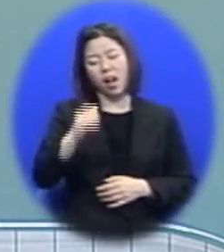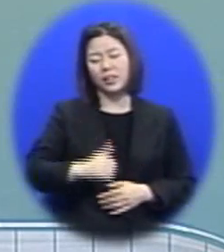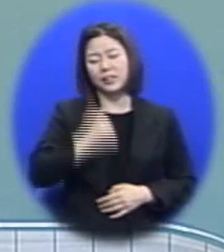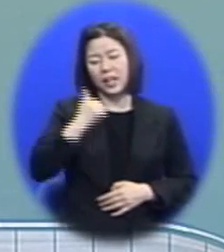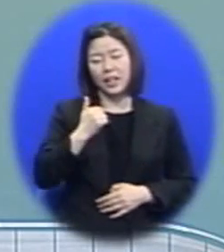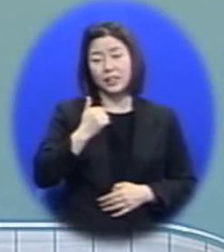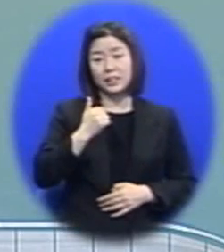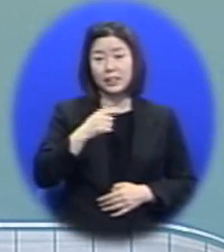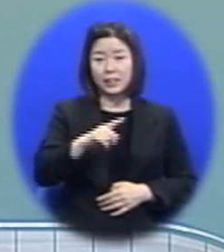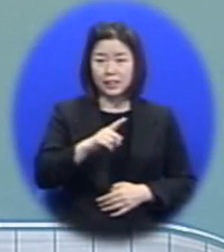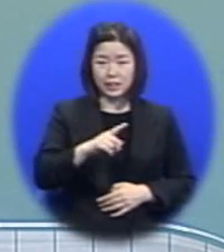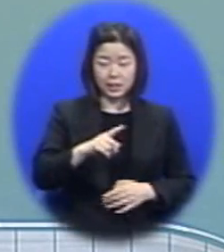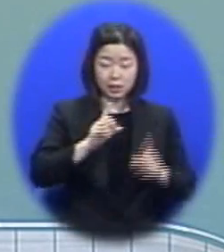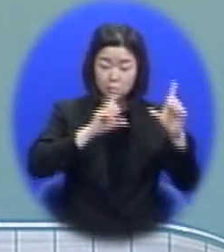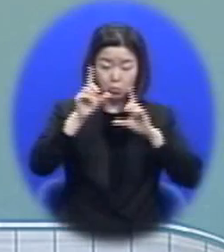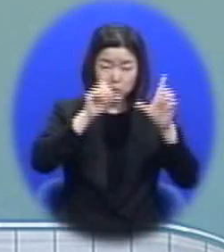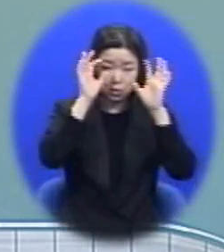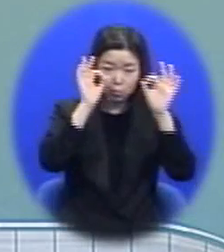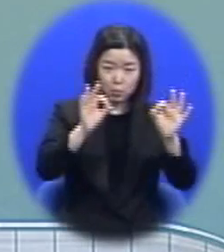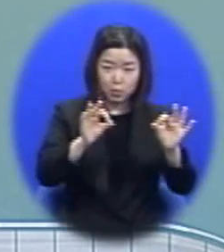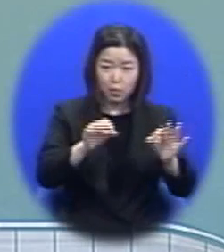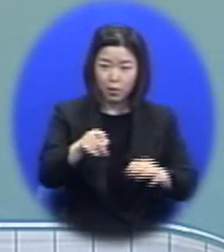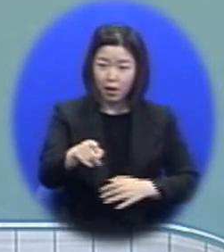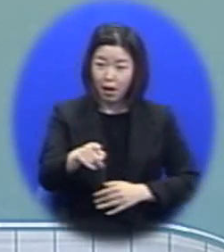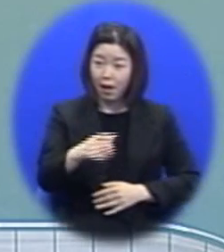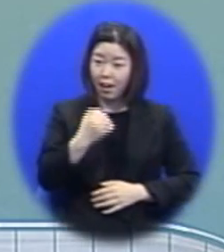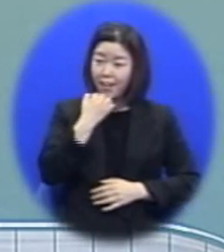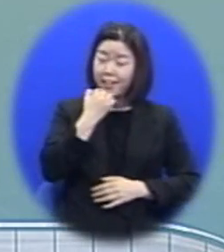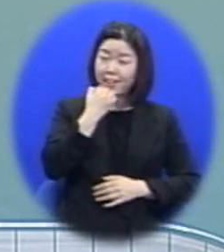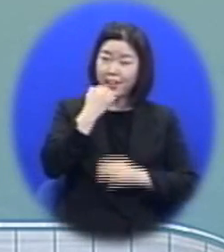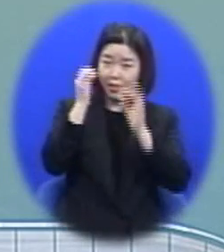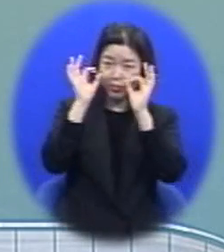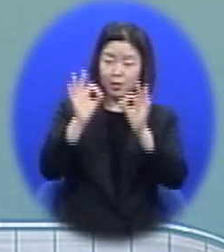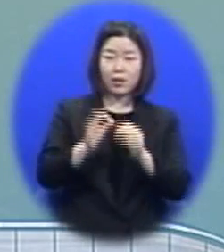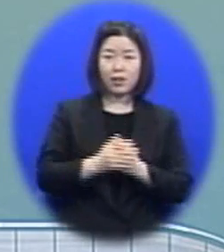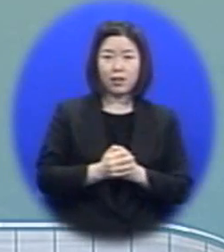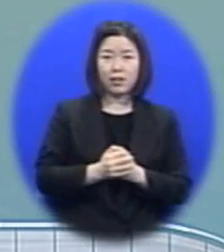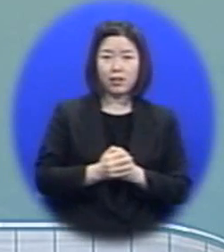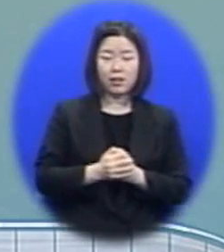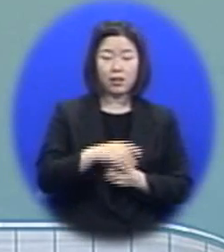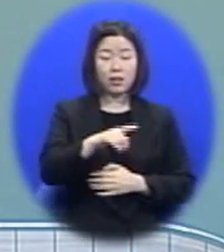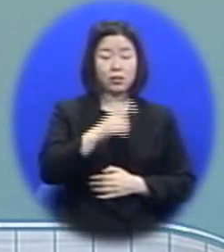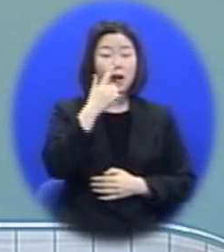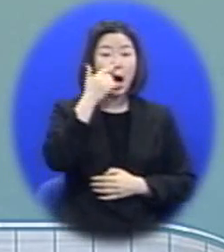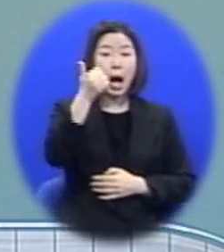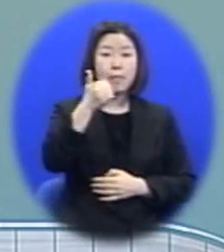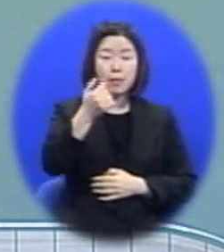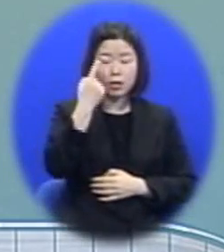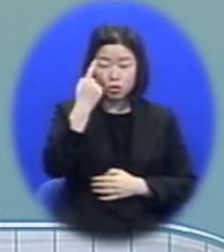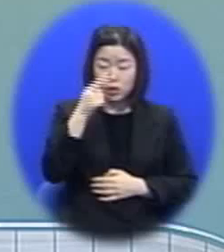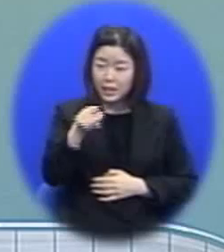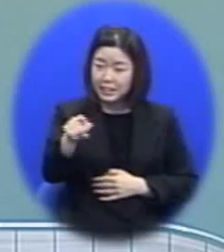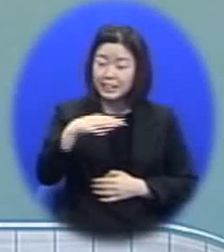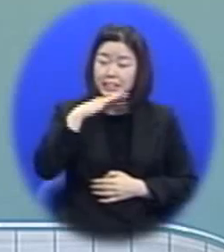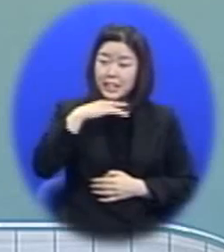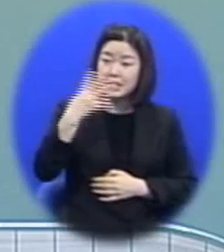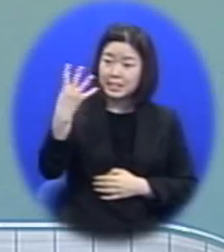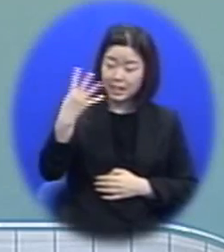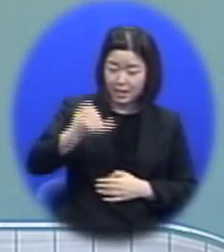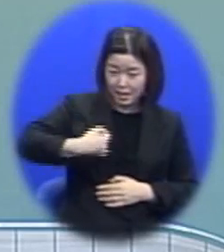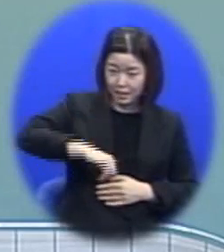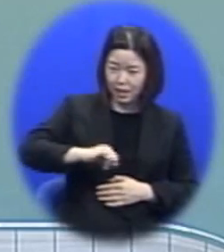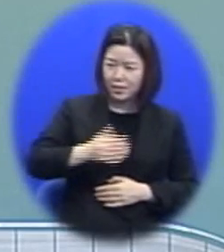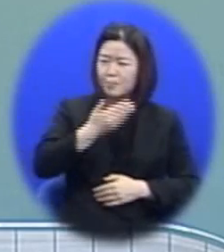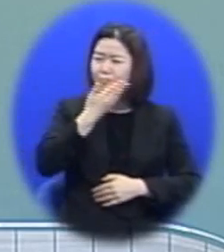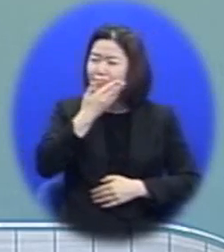화를내는 걸 보고 막 웃는 것을 보았습니다 그 아버지의 눈에는 그 딸이 귀엽게 보였던